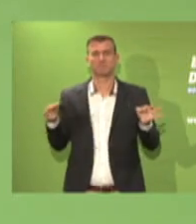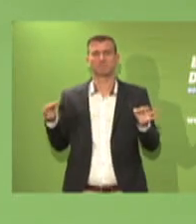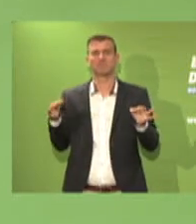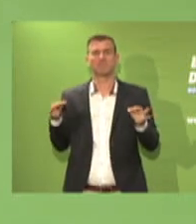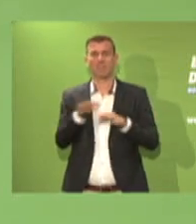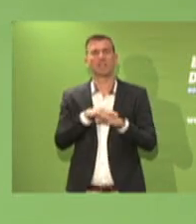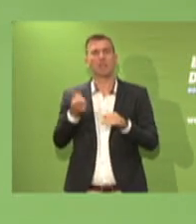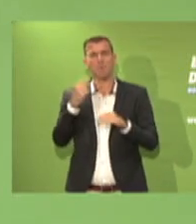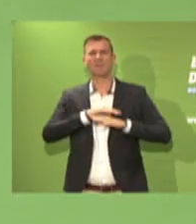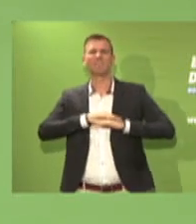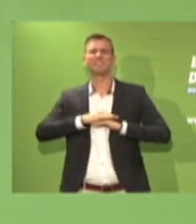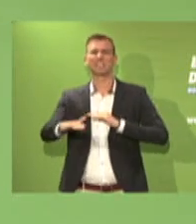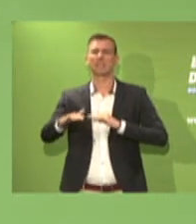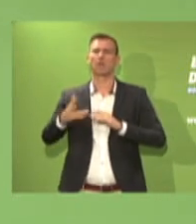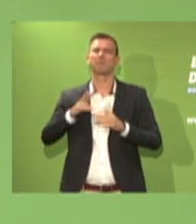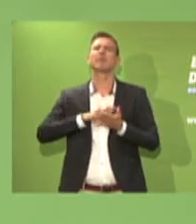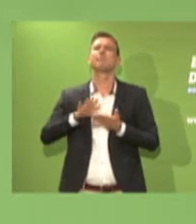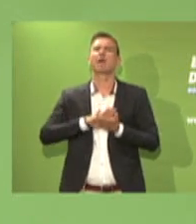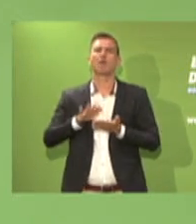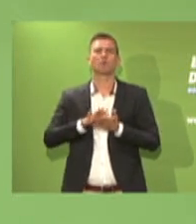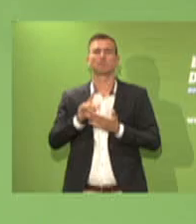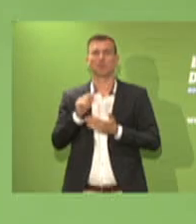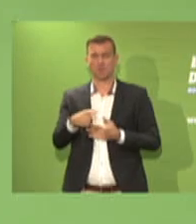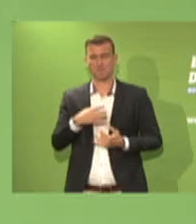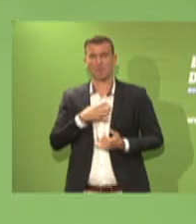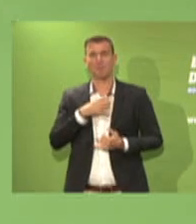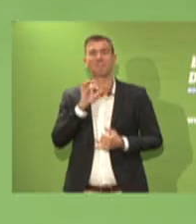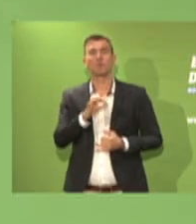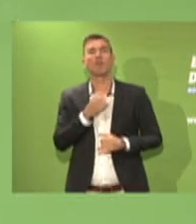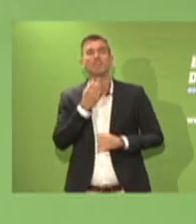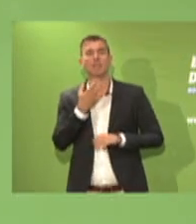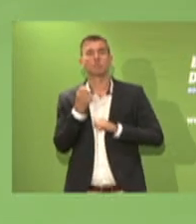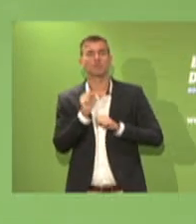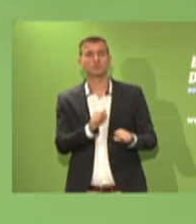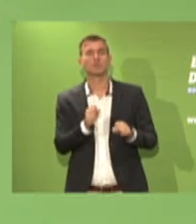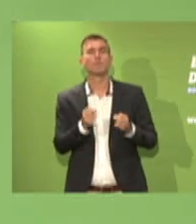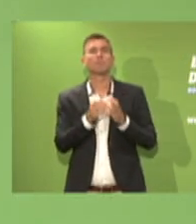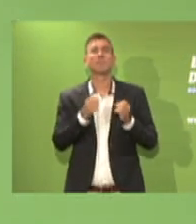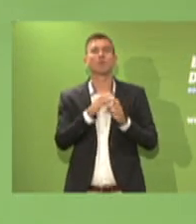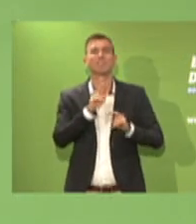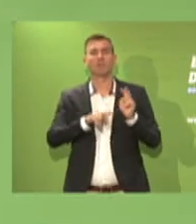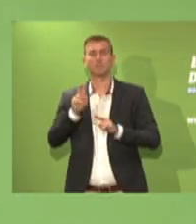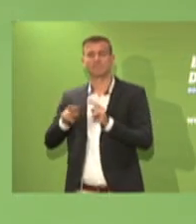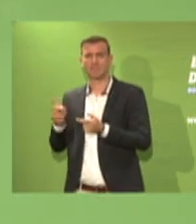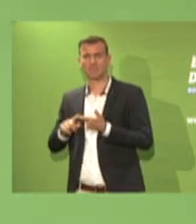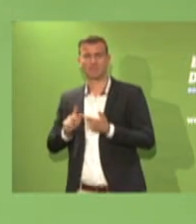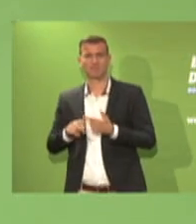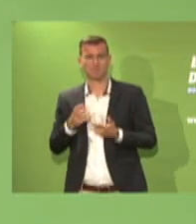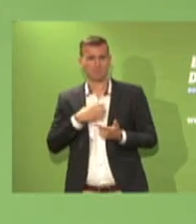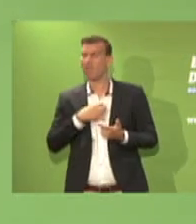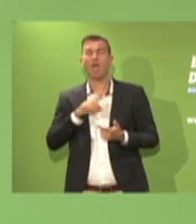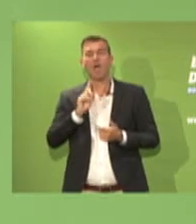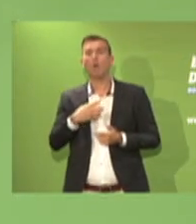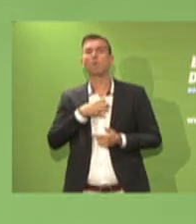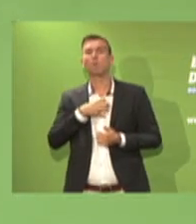Fläche versiegelt bzw. verbraucht. Das ist nicht nur ein Problem für den Naturschutz, also zum Beispiel für die Biodiversität, sondern das ist auch ein großes